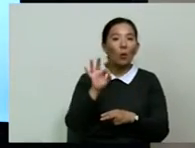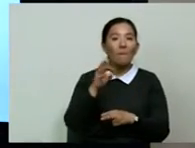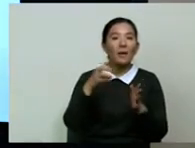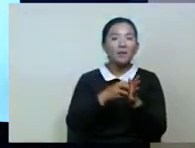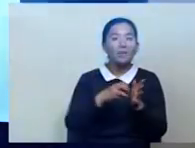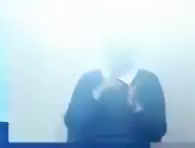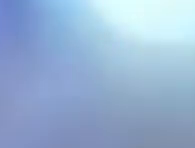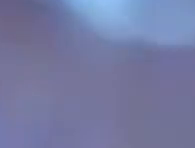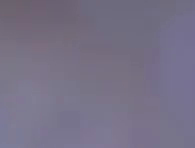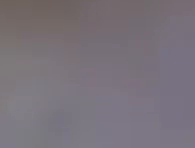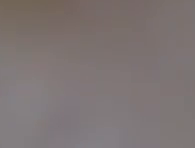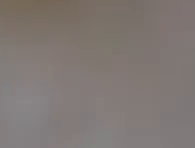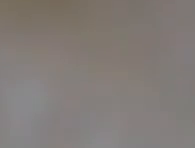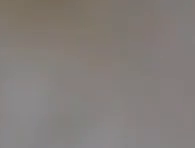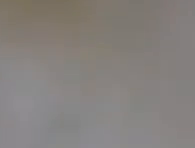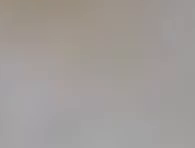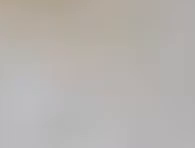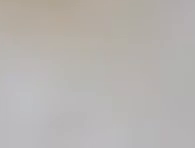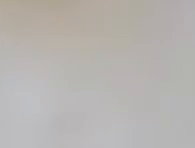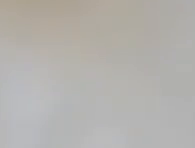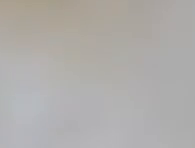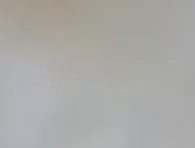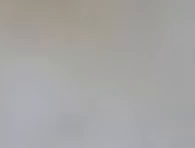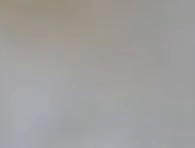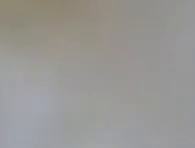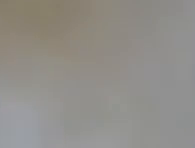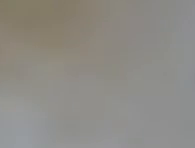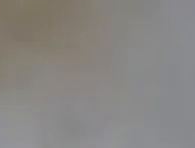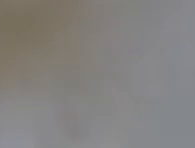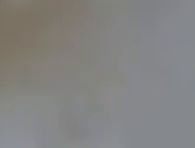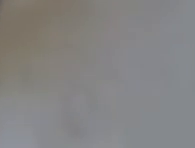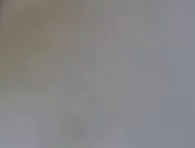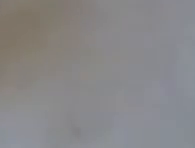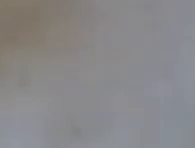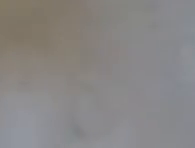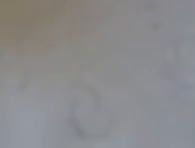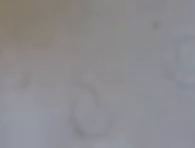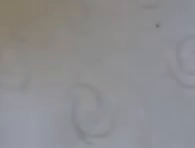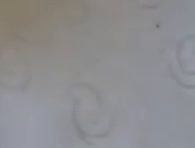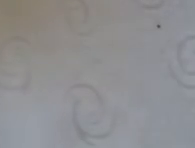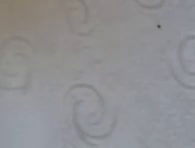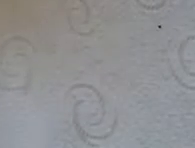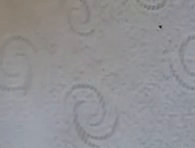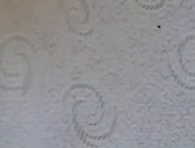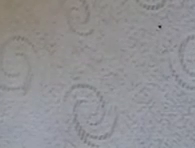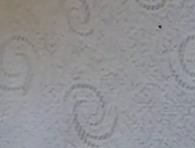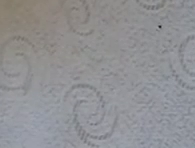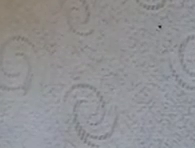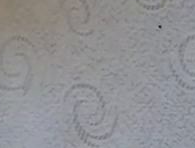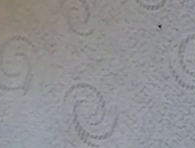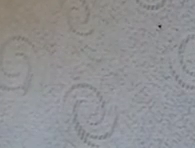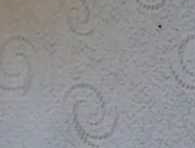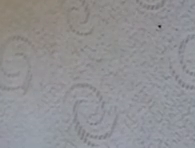магнитометры. Прибор позволяет измерять постоянные и переменные магнитные поля до 2000